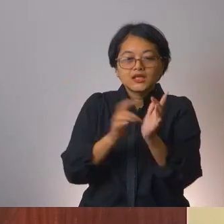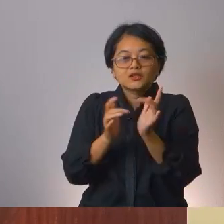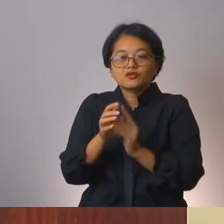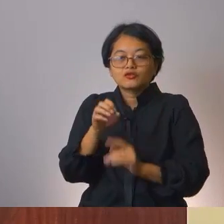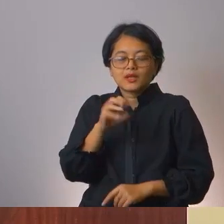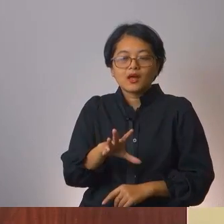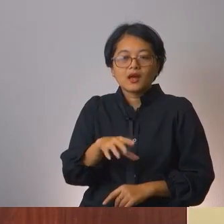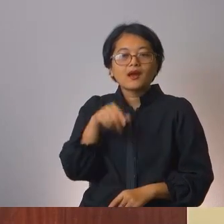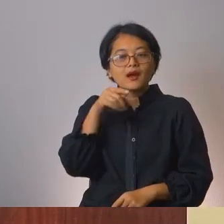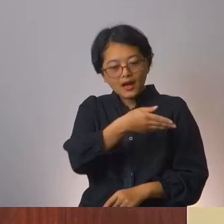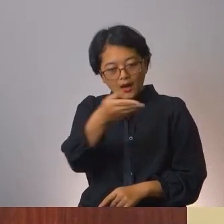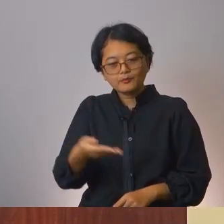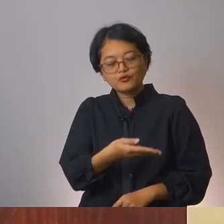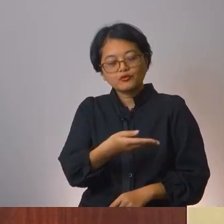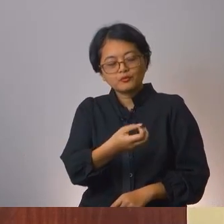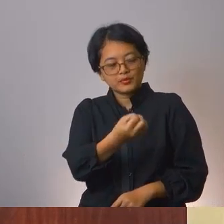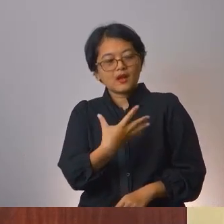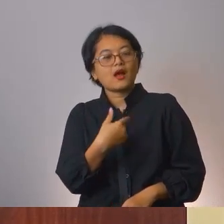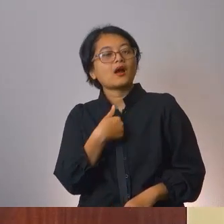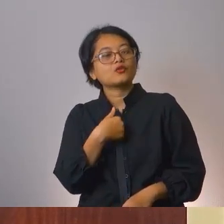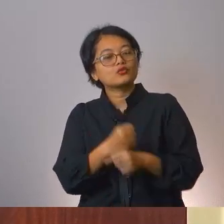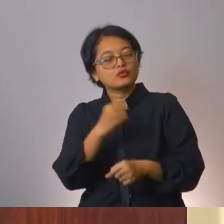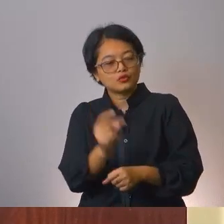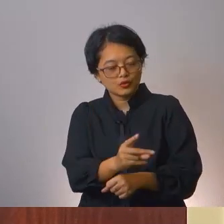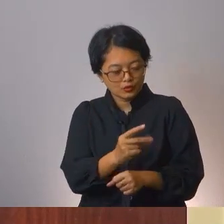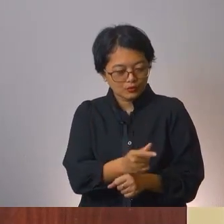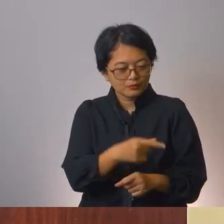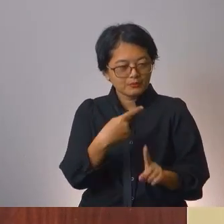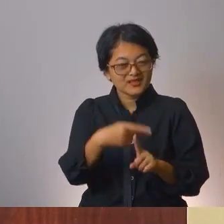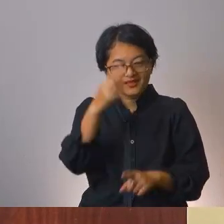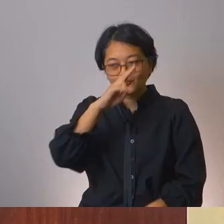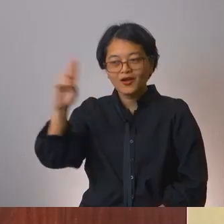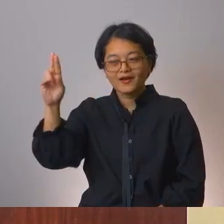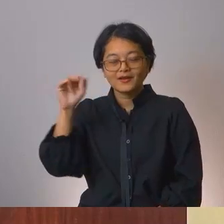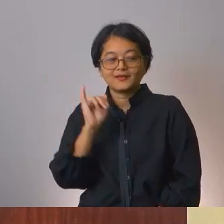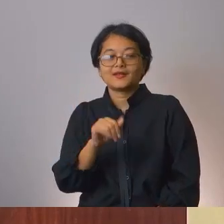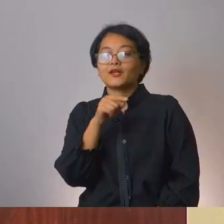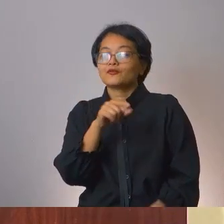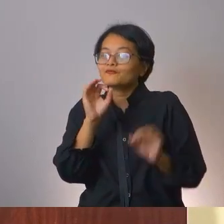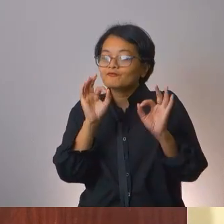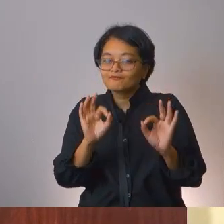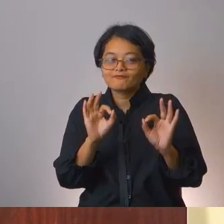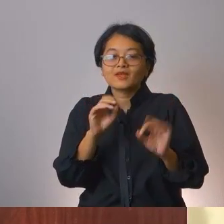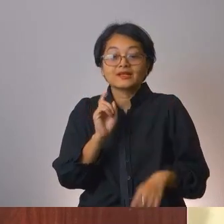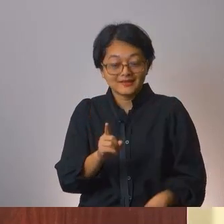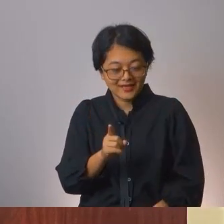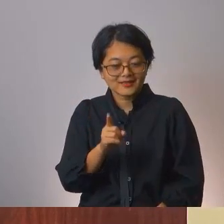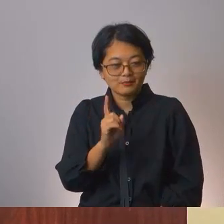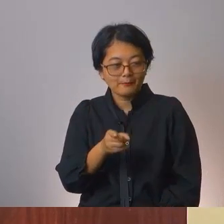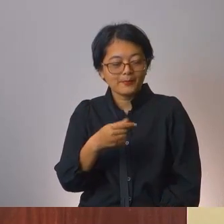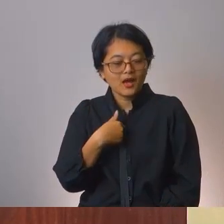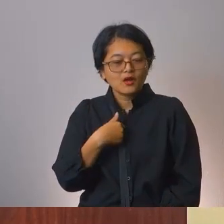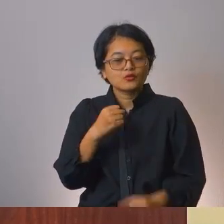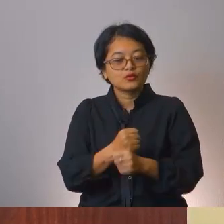Tuhan dan katamu itu tepat. Sebab memang akulah guru dan Tuhan.